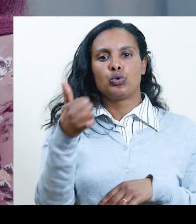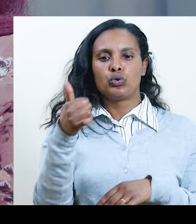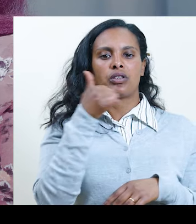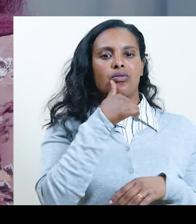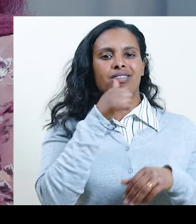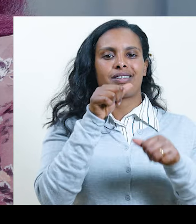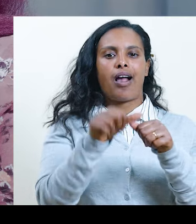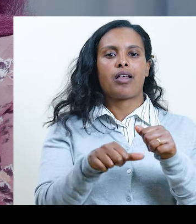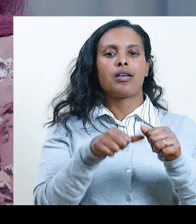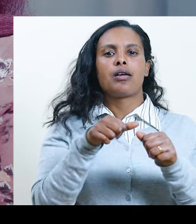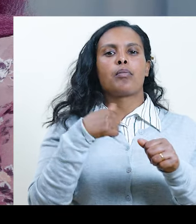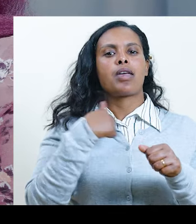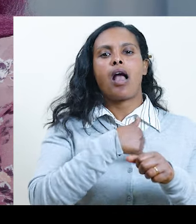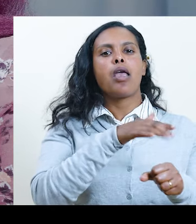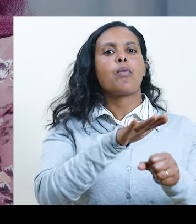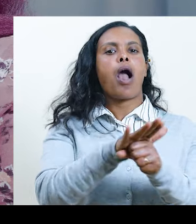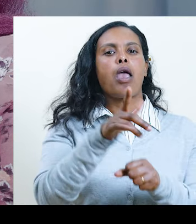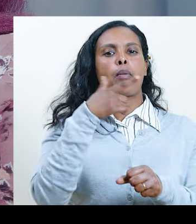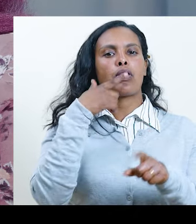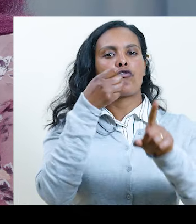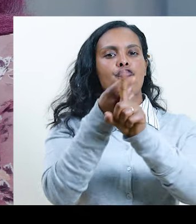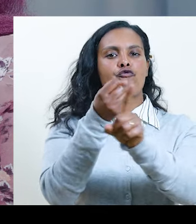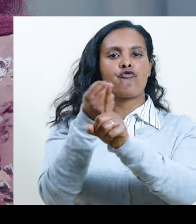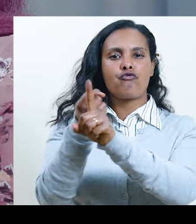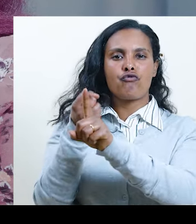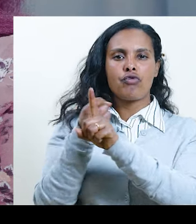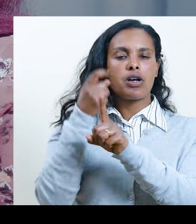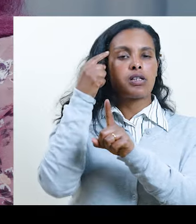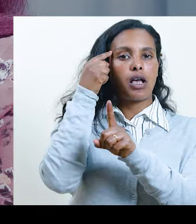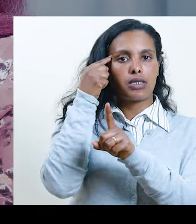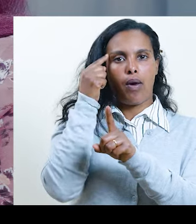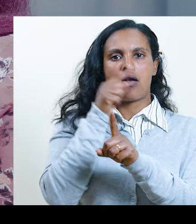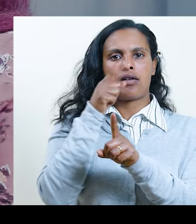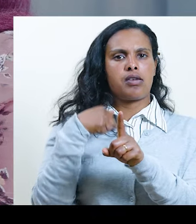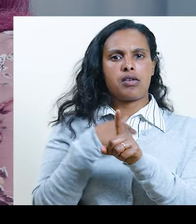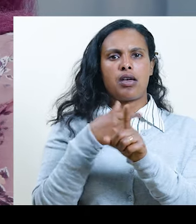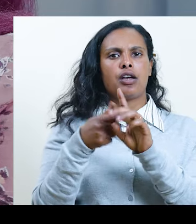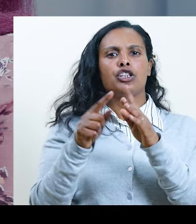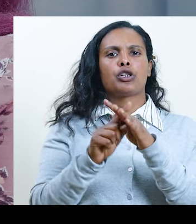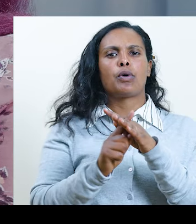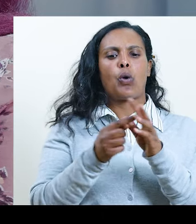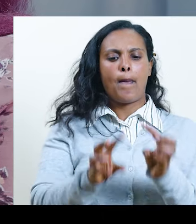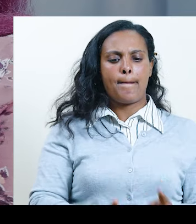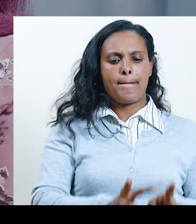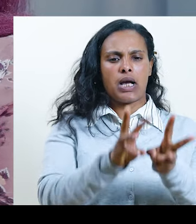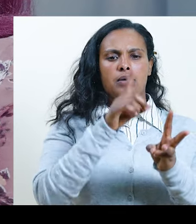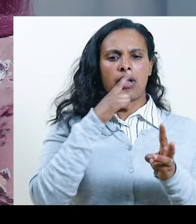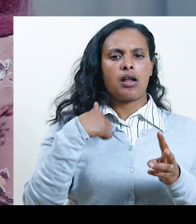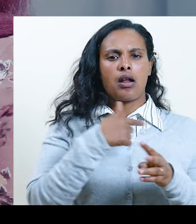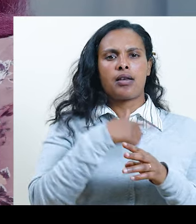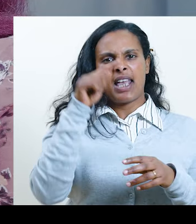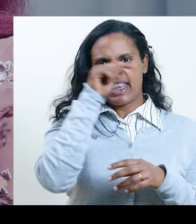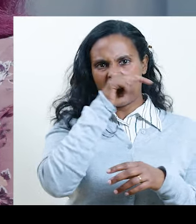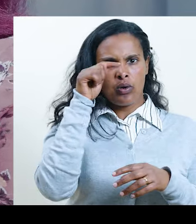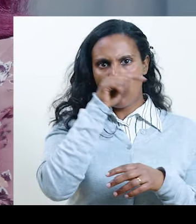የሌሎች ሴቶች ጥቃት ባካቹ በእኛ ይብቃ ለማለት እናስባለን ይሄ አሁን የጀመርኩት መንገድ ነው በራሴ